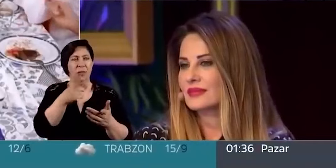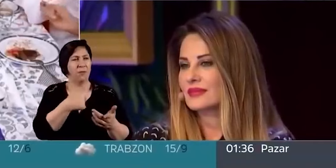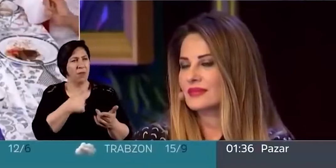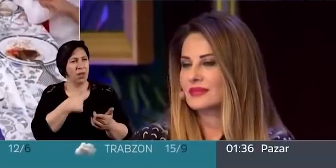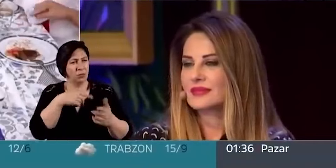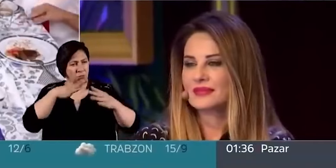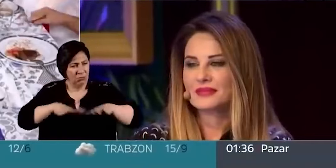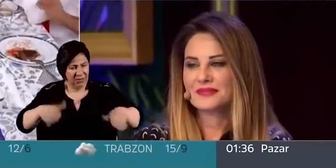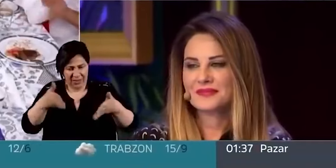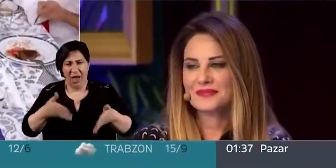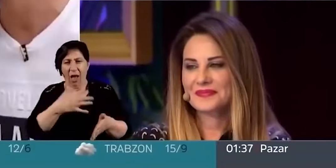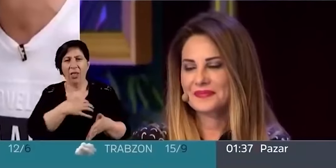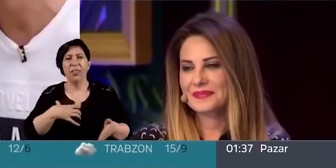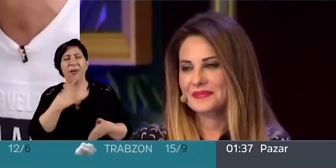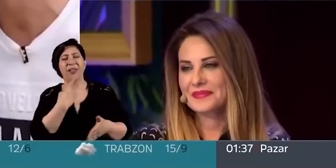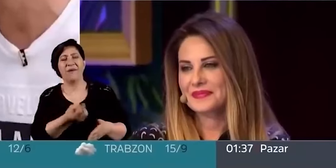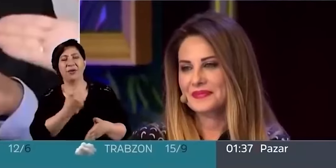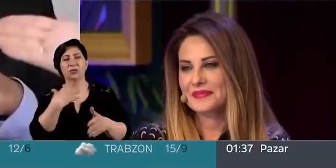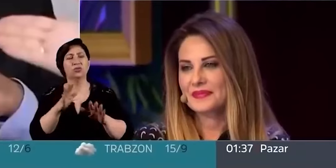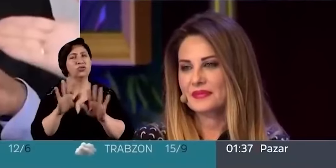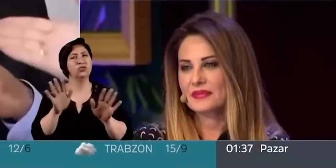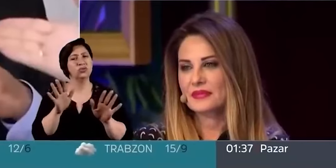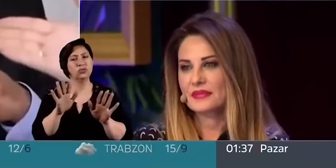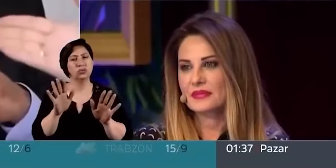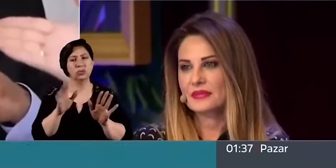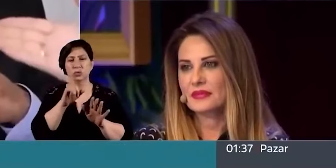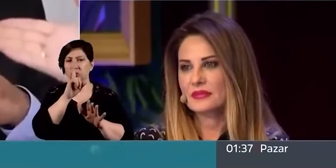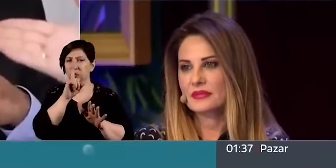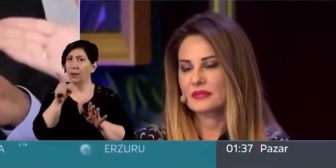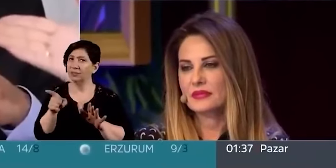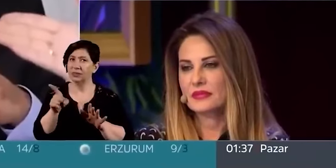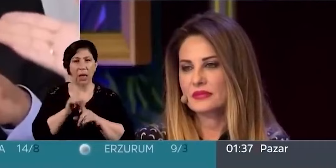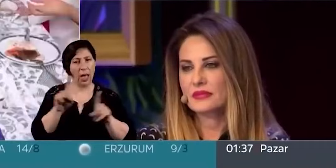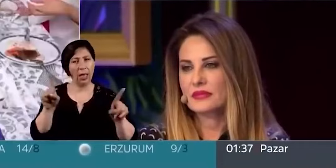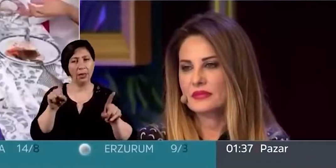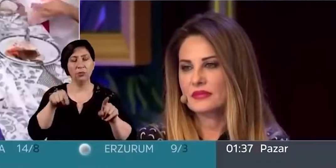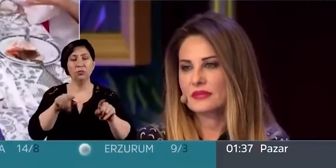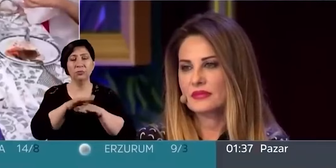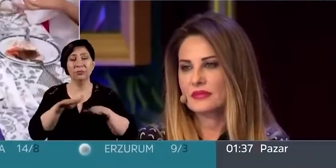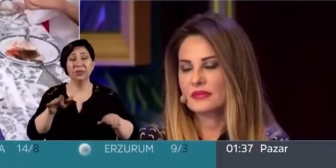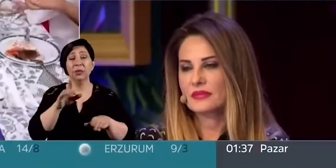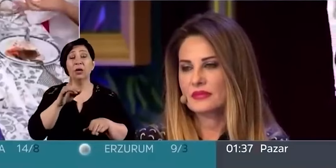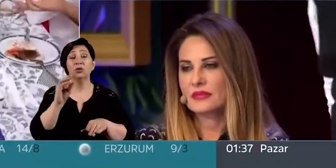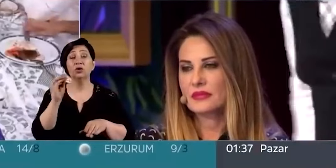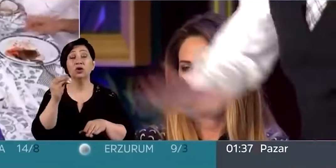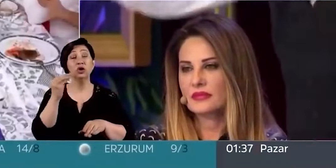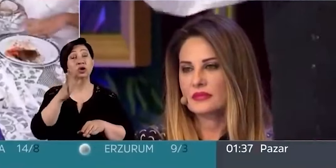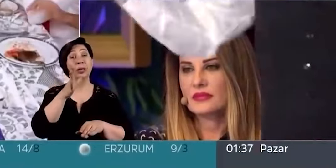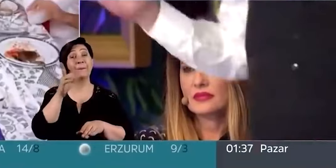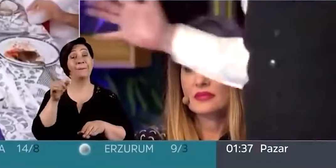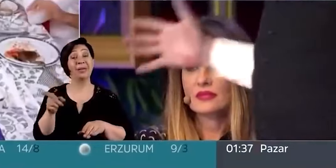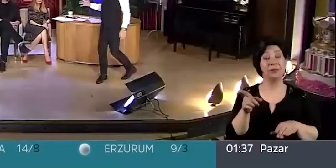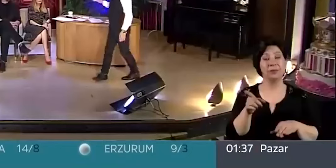sen benim sofradan... Gerçekten çok terbiyesiz. Ne demek ki? Susar mısın? Hayır. Bu masada sen... Susmuyorum. Çocukluğunu bir...